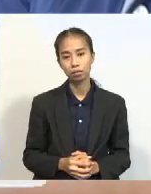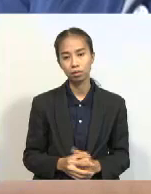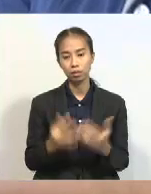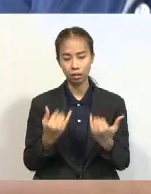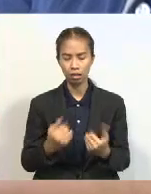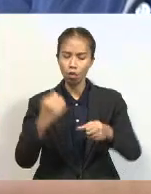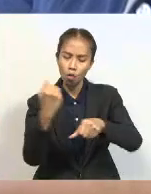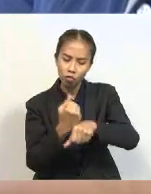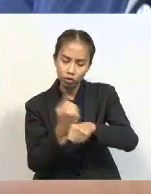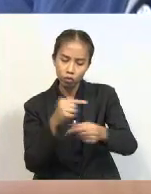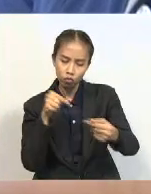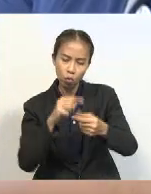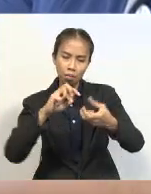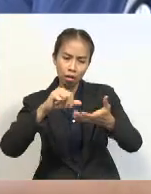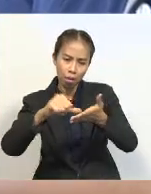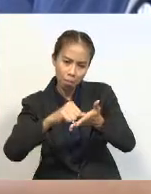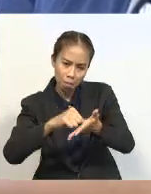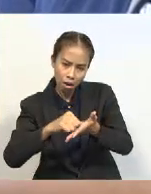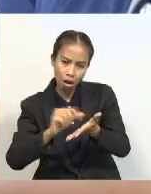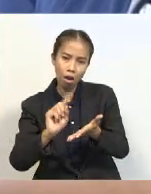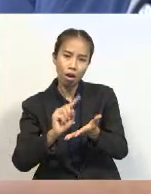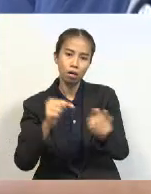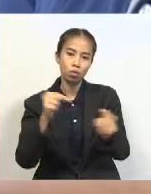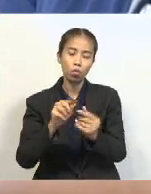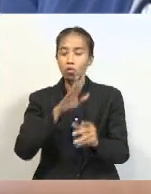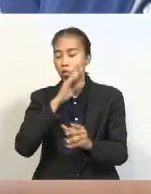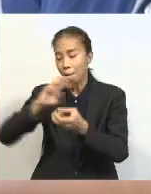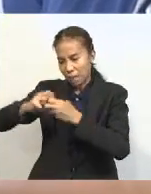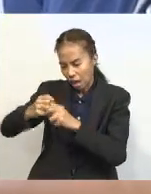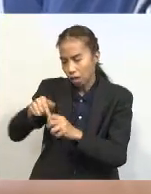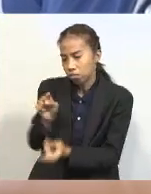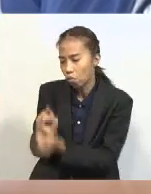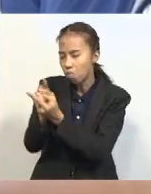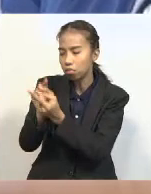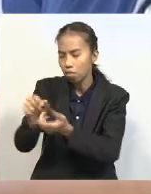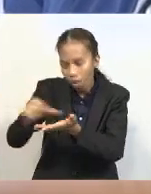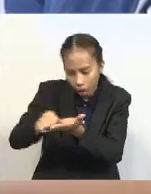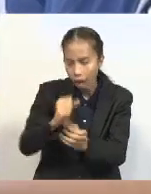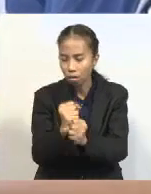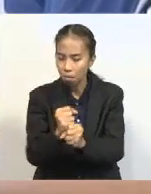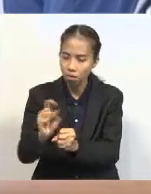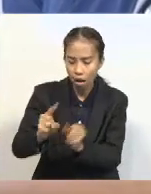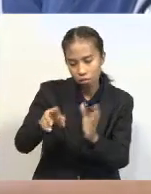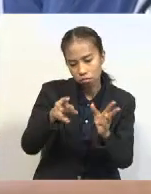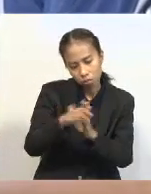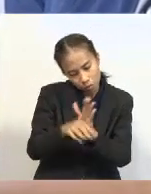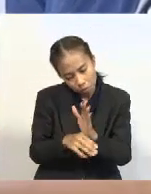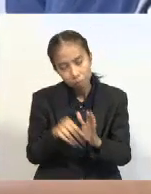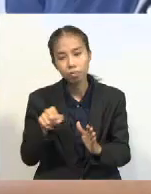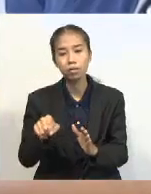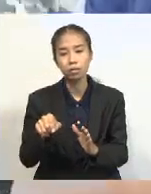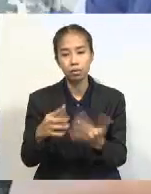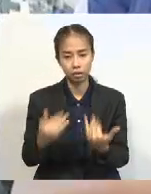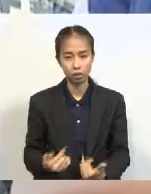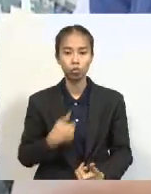แก้ไขการบริหารสถานการณ์วิกฤตนะครับหรือว่า CMAC 19แต่เป็นในภาคที่ศรชน